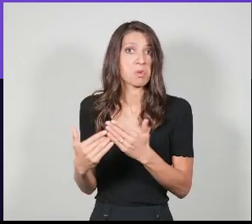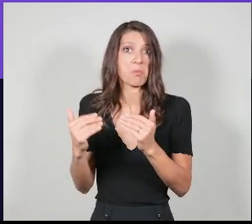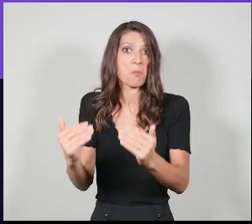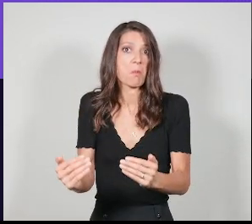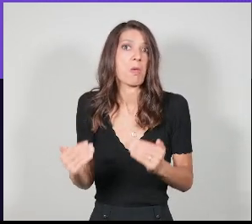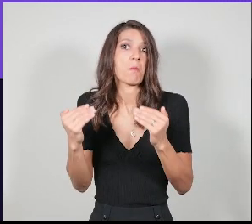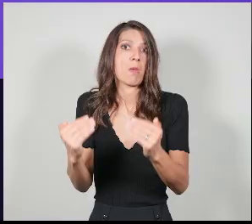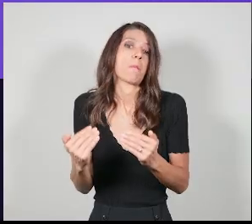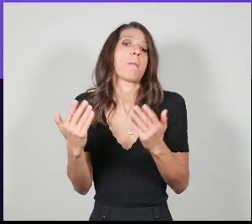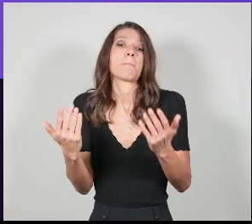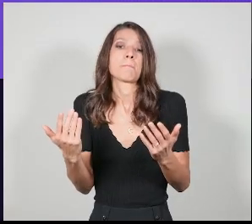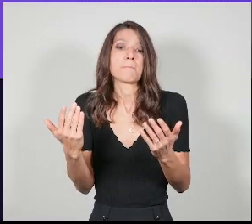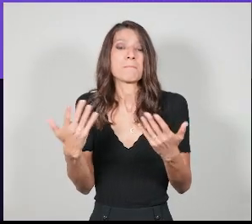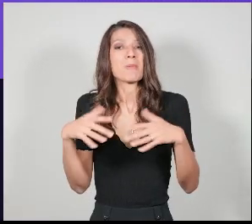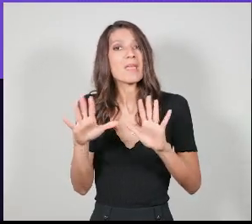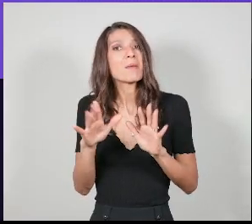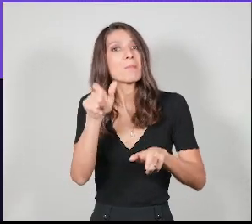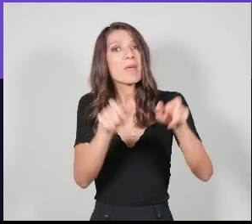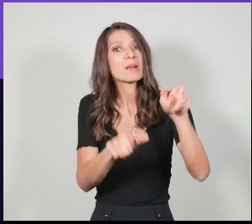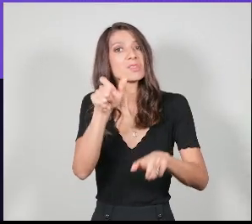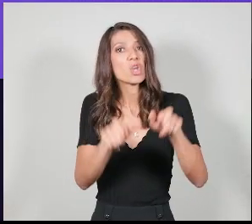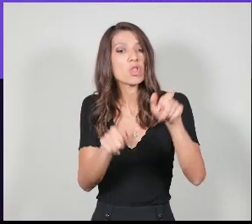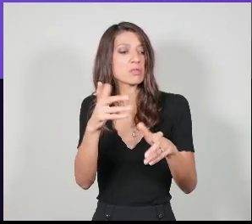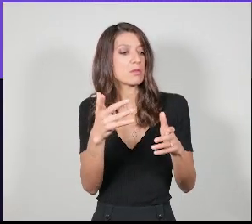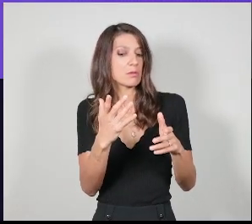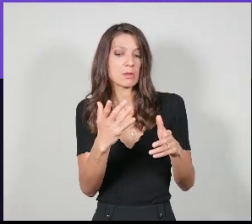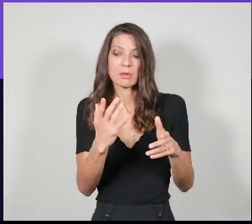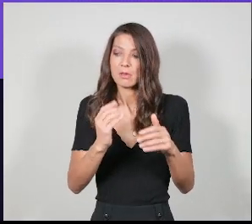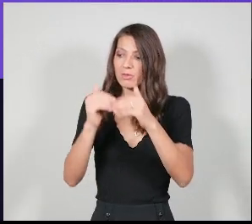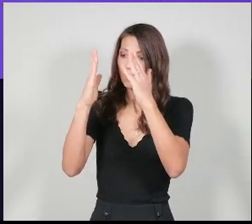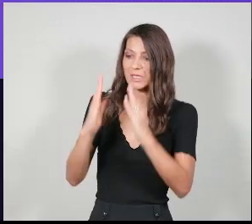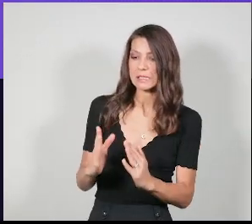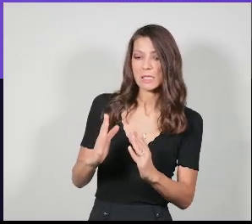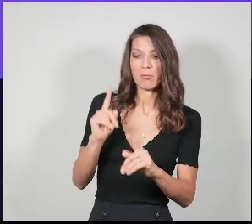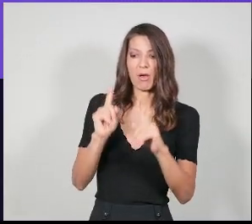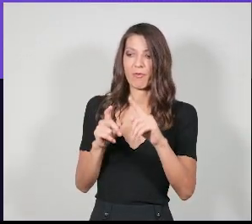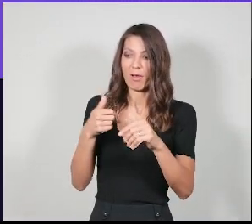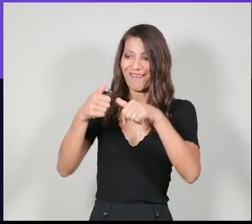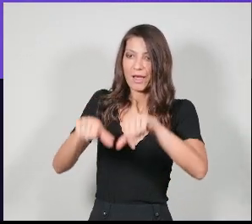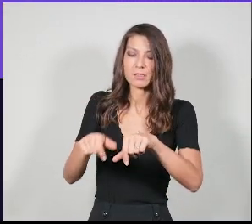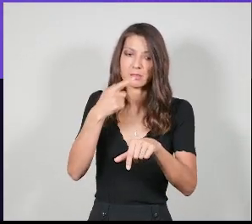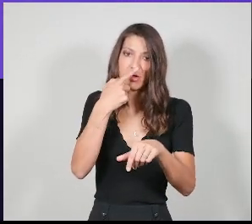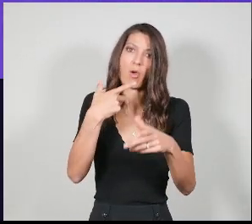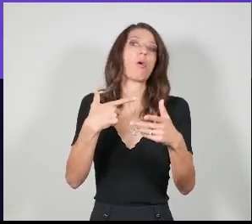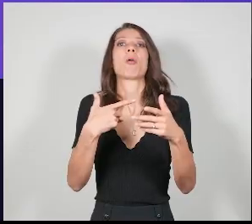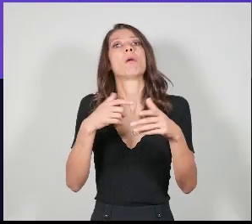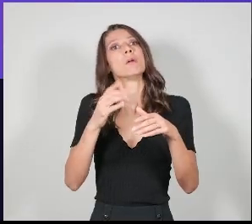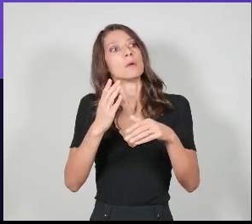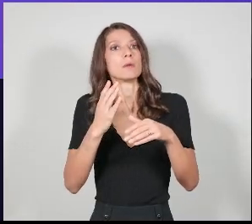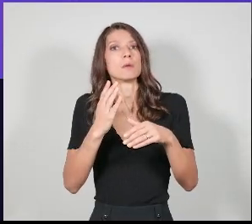des besoins des personnes qui ne correspondent pas toujours à ce domicile. Par ailleurs, Julien le disait, si on